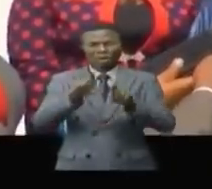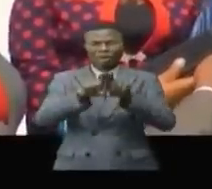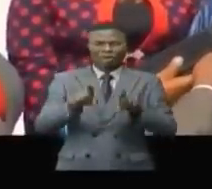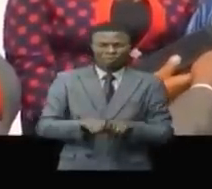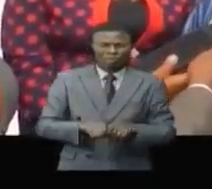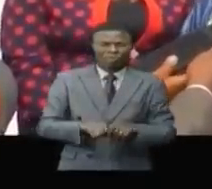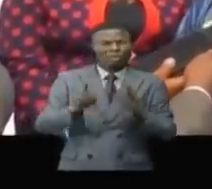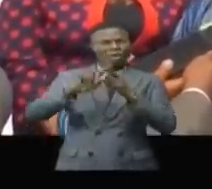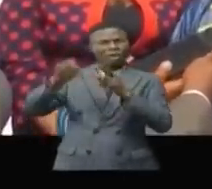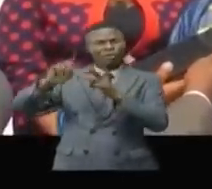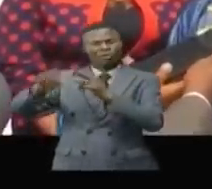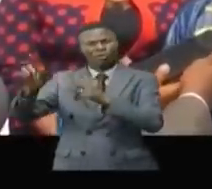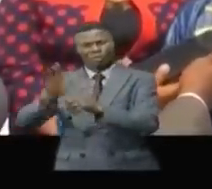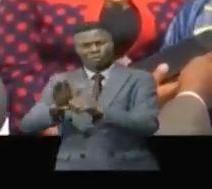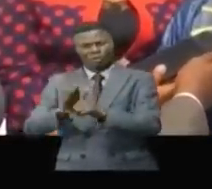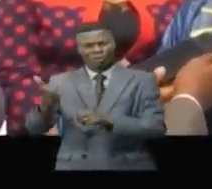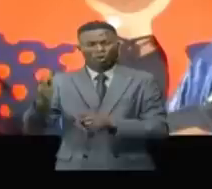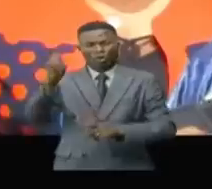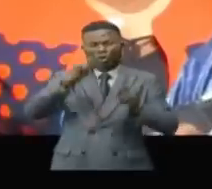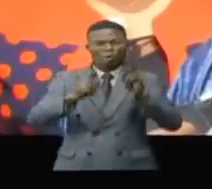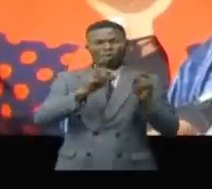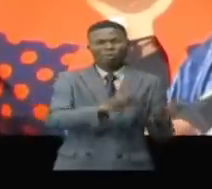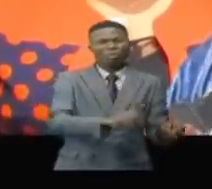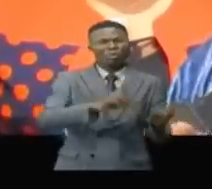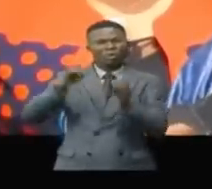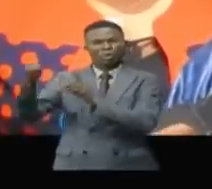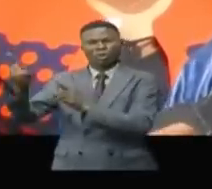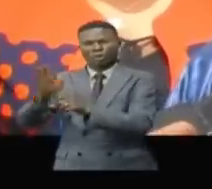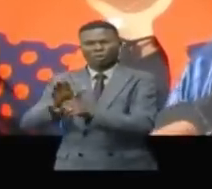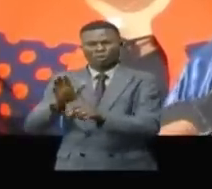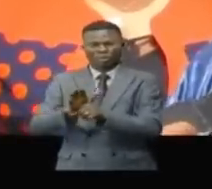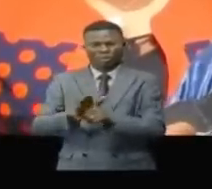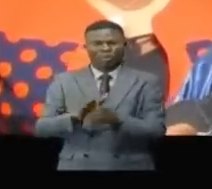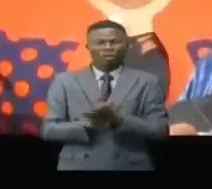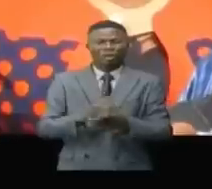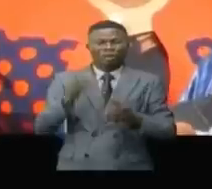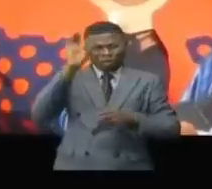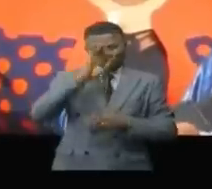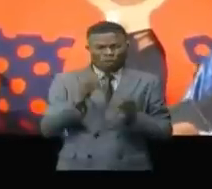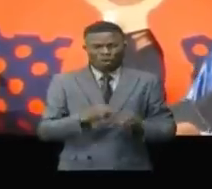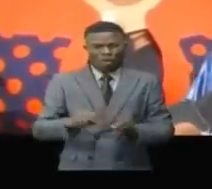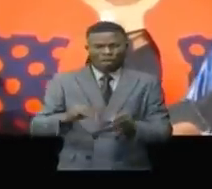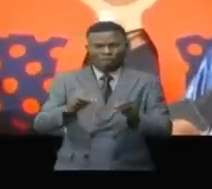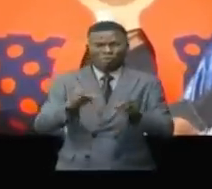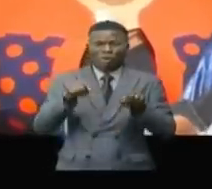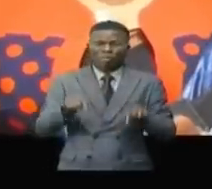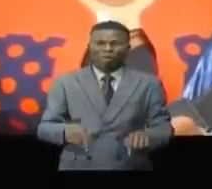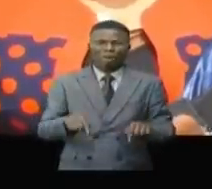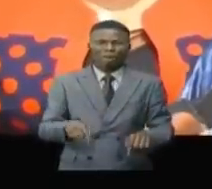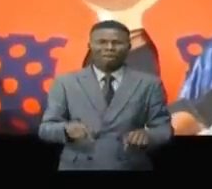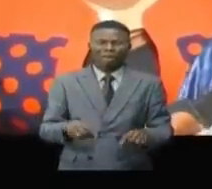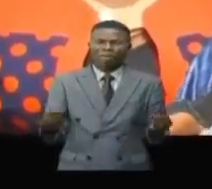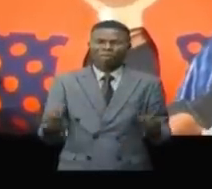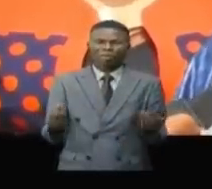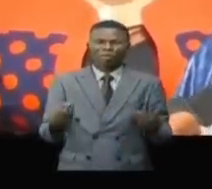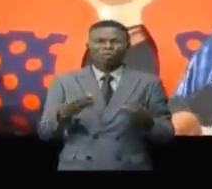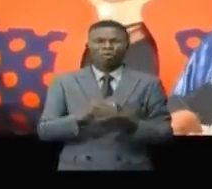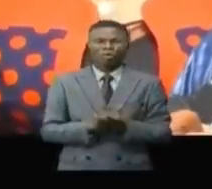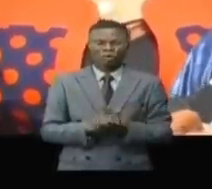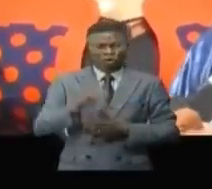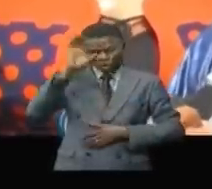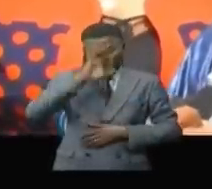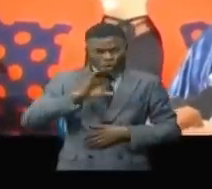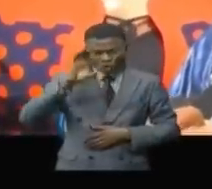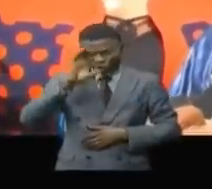de déplacements de populations. Et on est dans des mécanismes en ce moment de